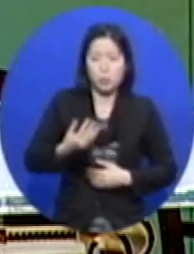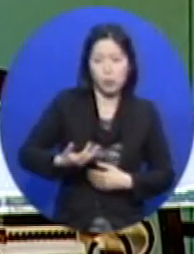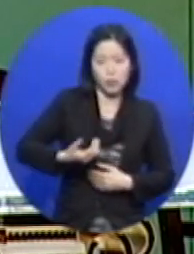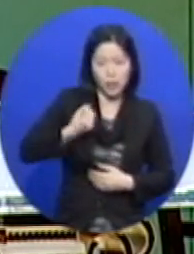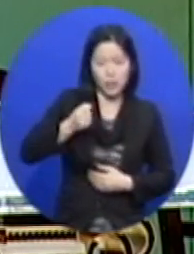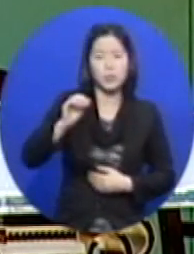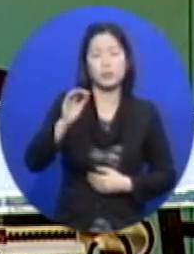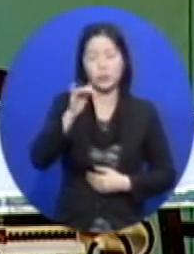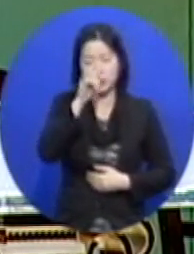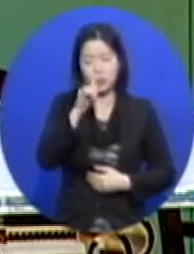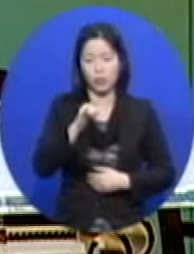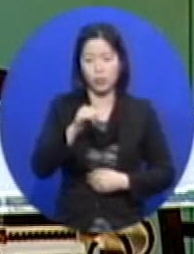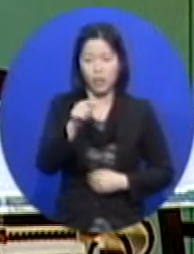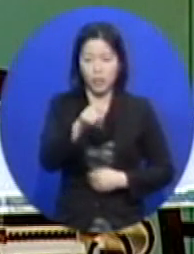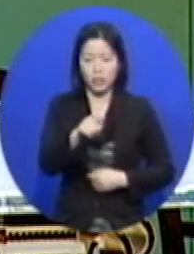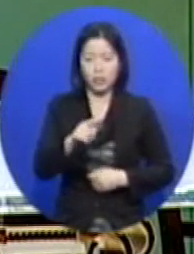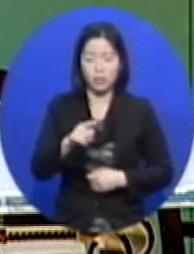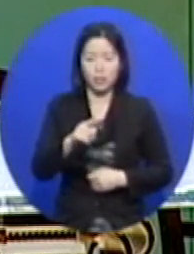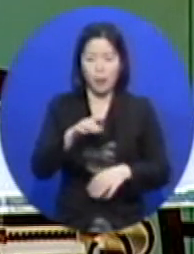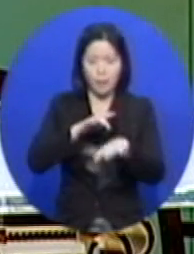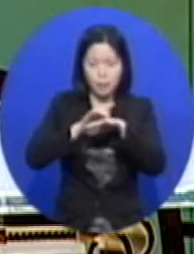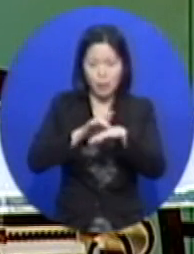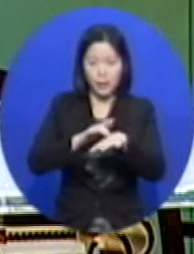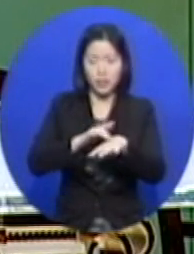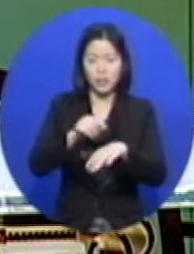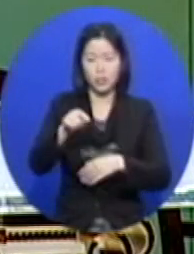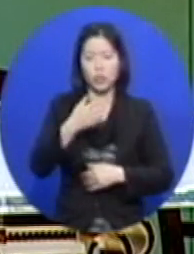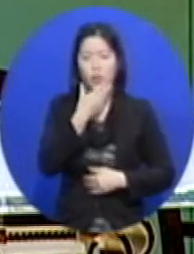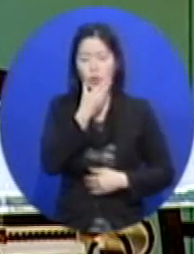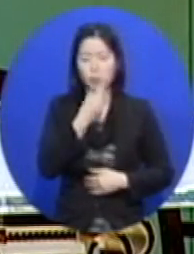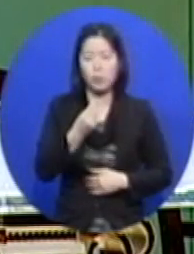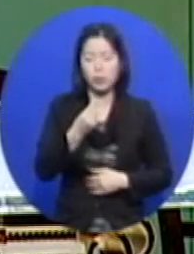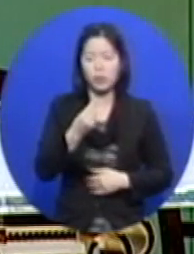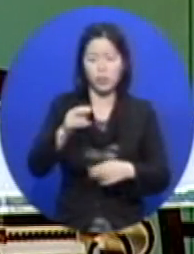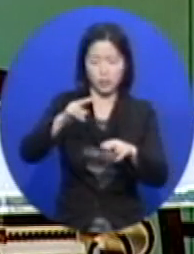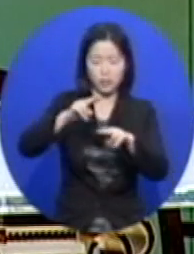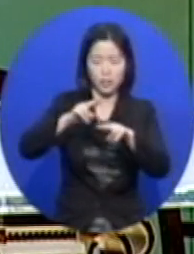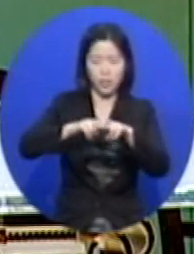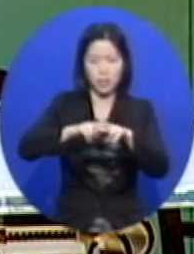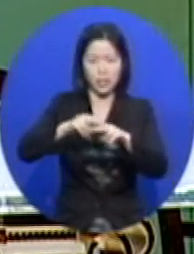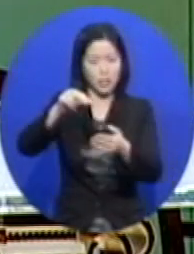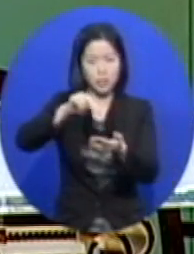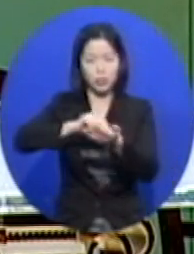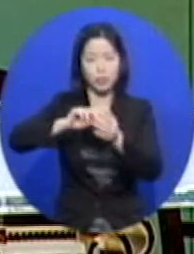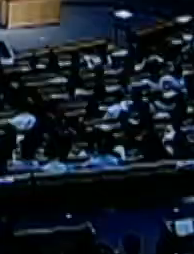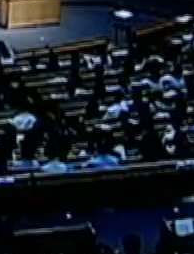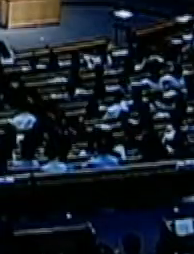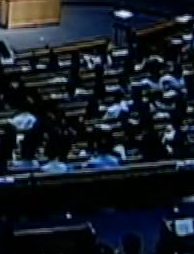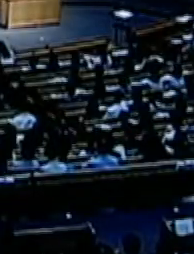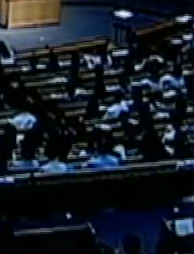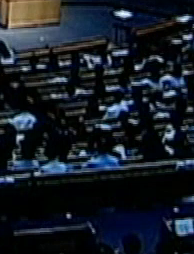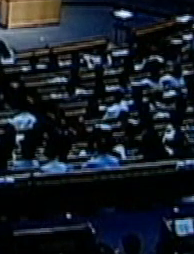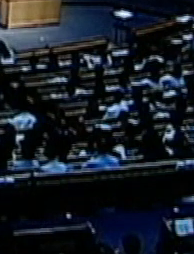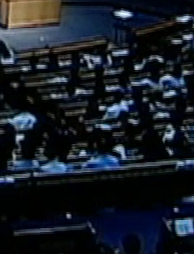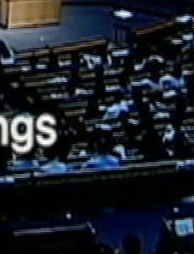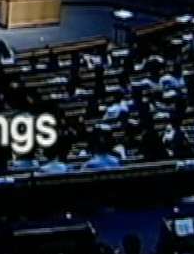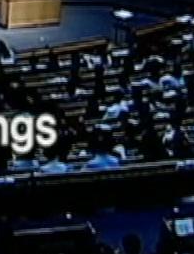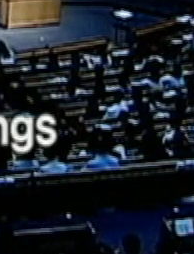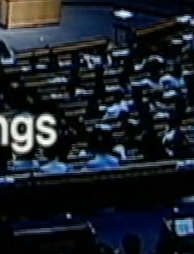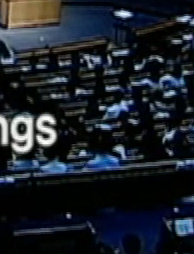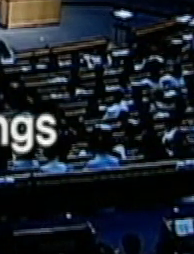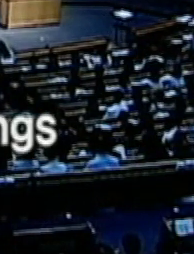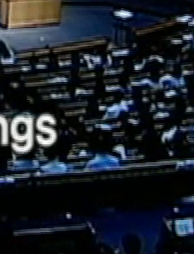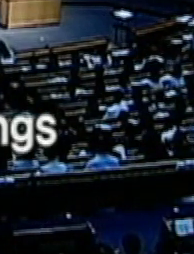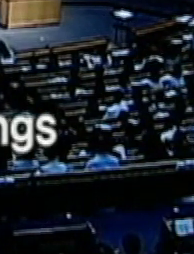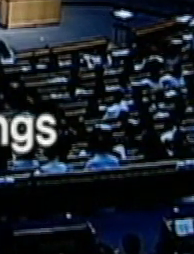마비는 우리가 그 축복의 자리에 서있지 못하도록 우리를 또 밀어 논어 넘어뜨리는 겁니다 여러분은